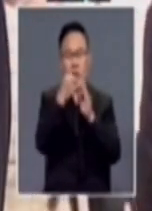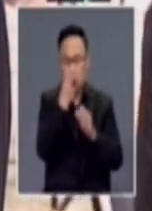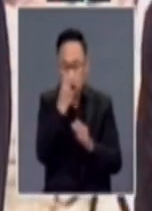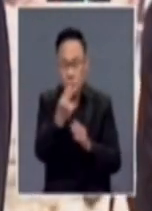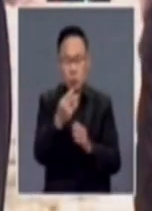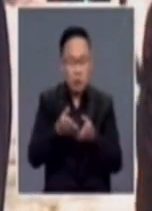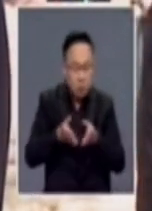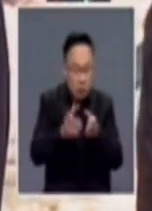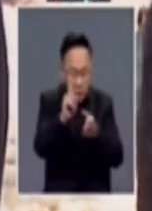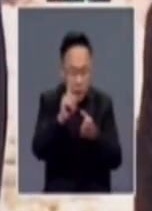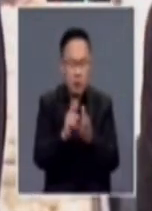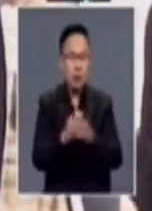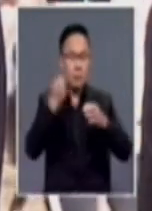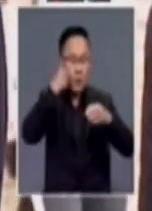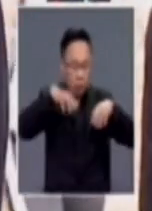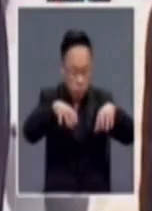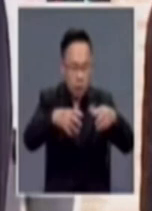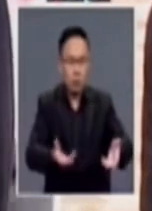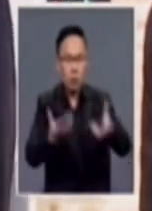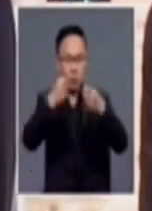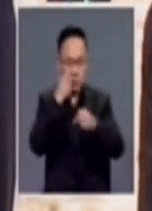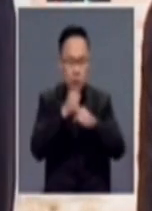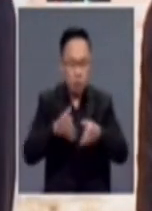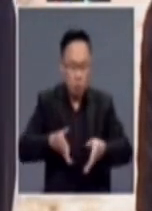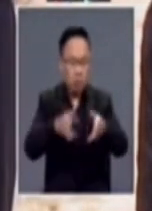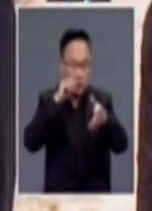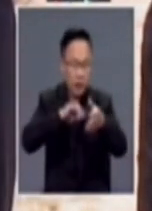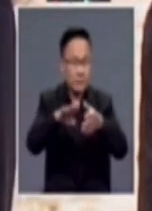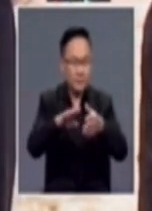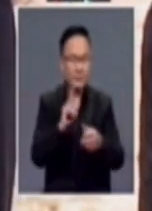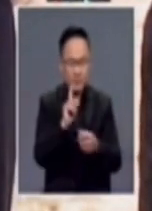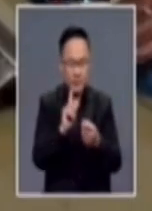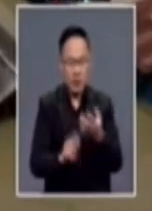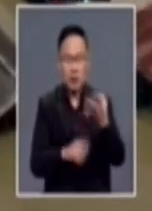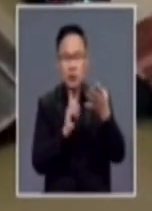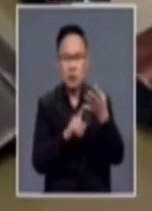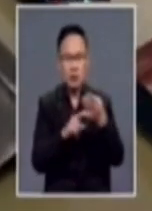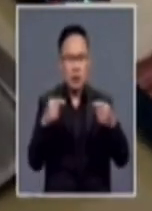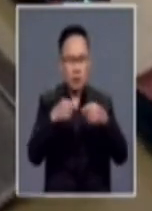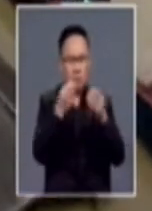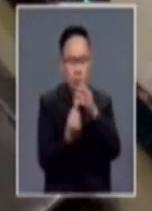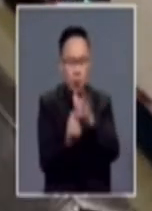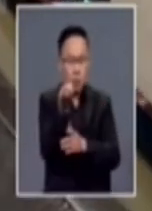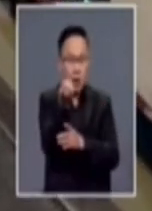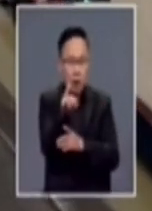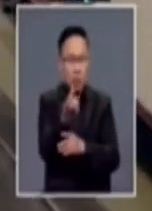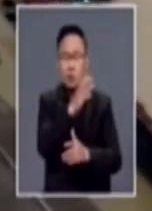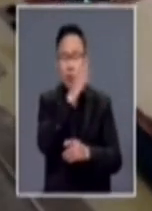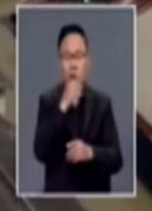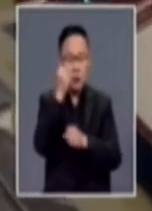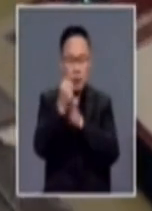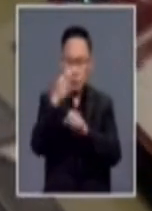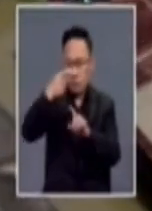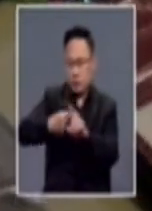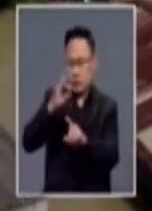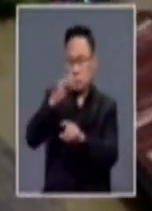เป็นเรื่องของแนวคิดว่าการปลูกข้าวเหลื่อมเวลาส่วนนี้เป็นการใช้หลักคิดว่าถ้าน้ำมาท่วมเราทุกปีหลังวันที่15กันย